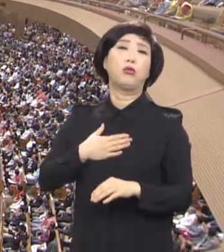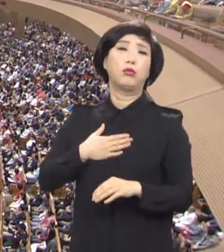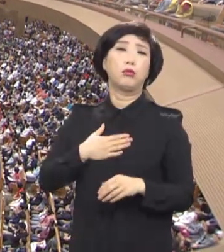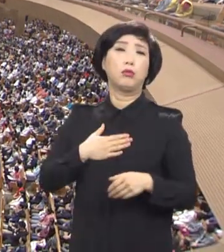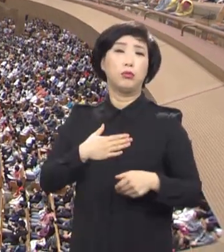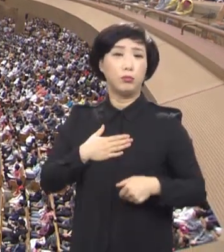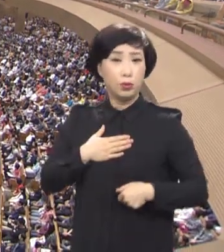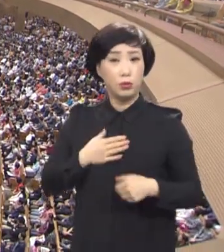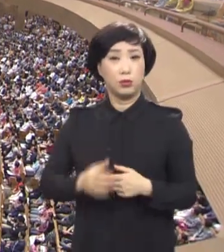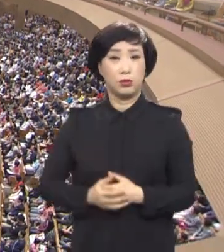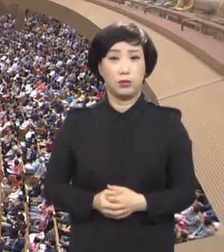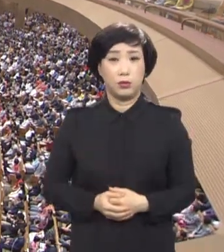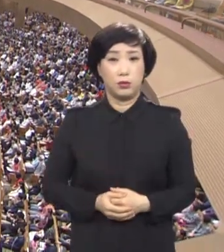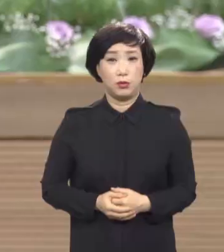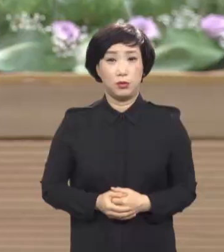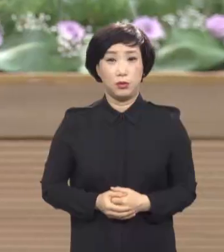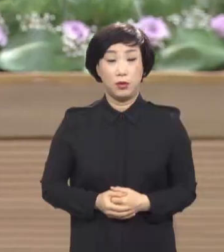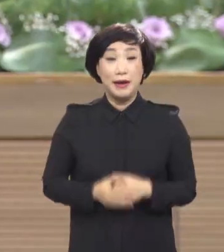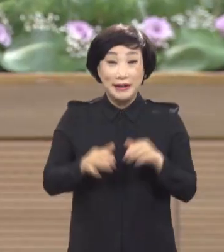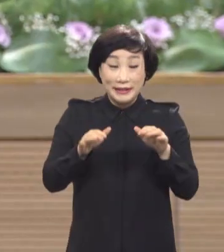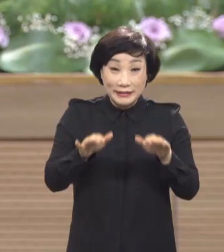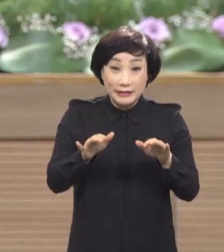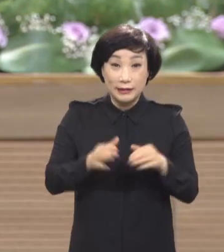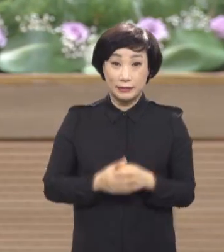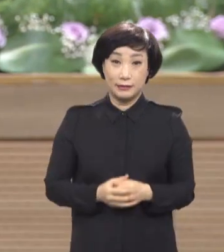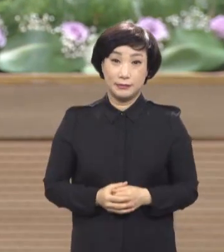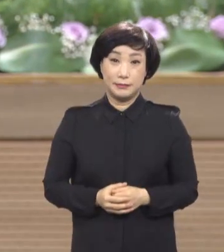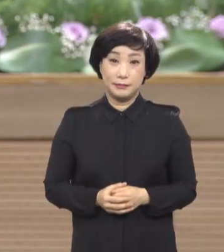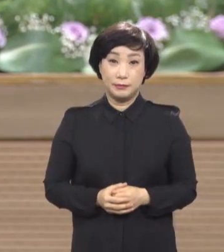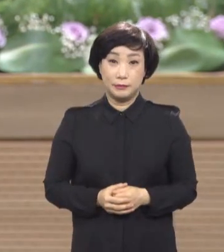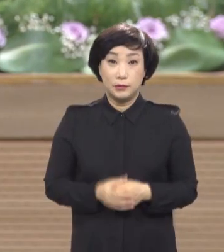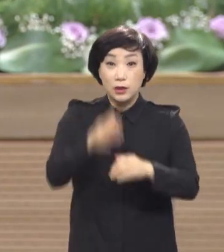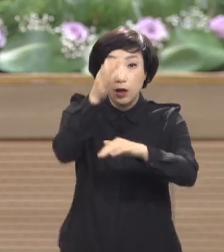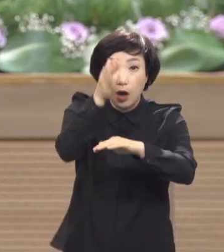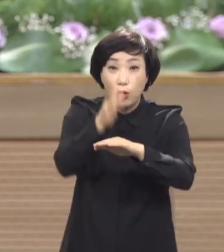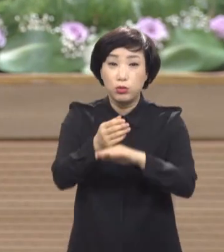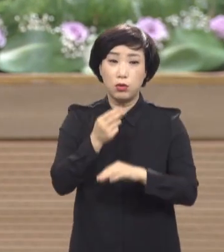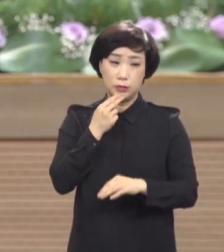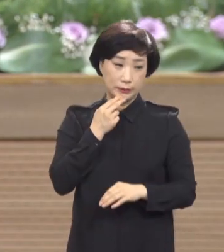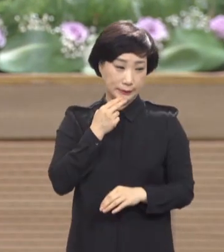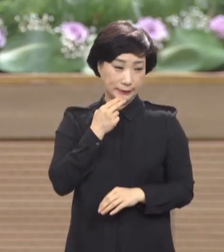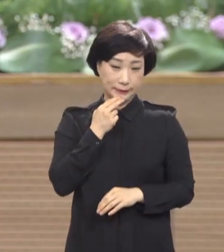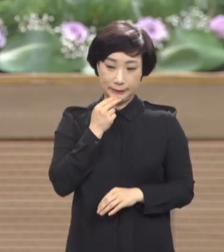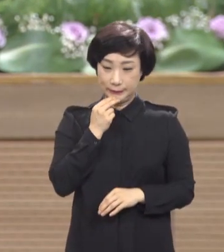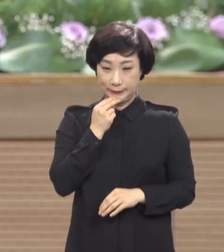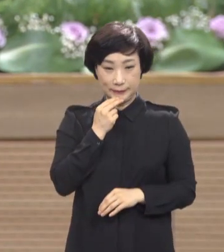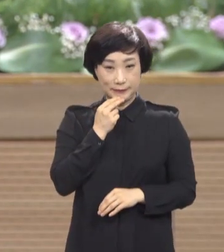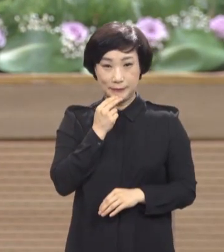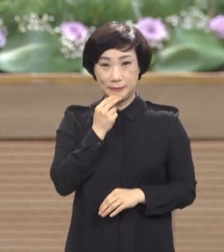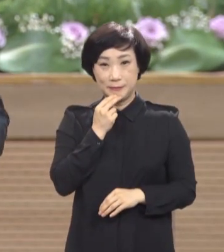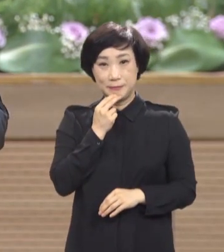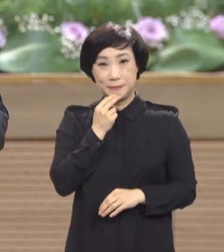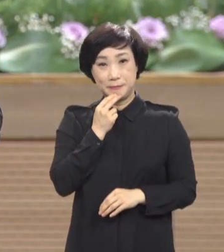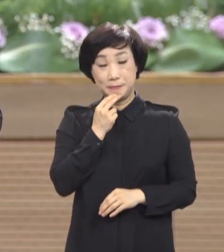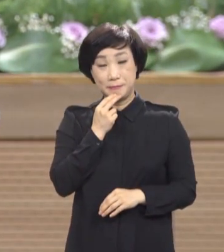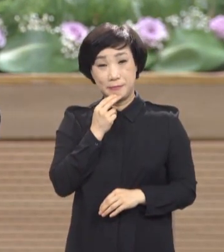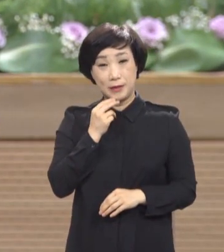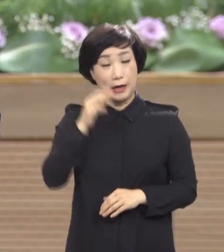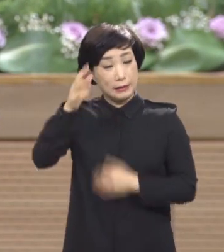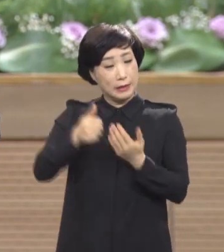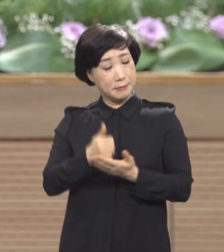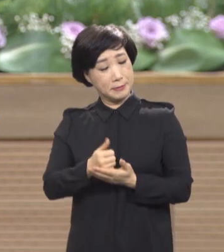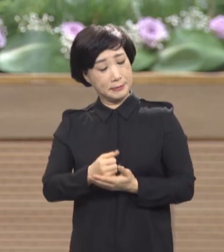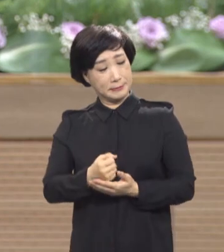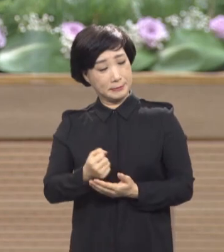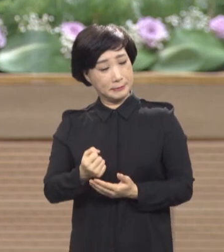근데 감사를 하느니 속이